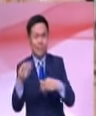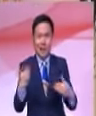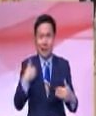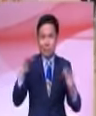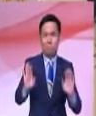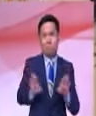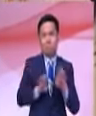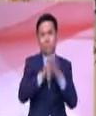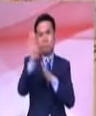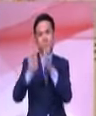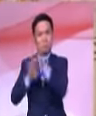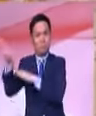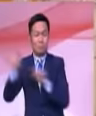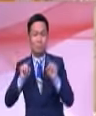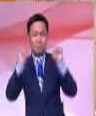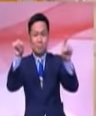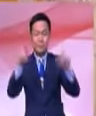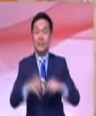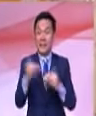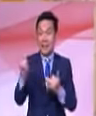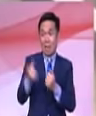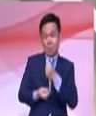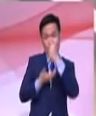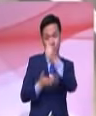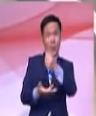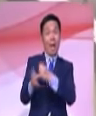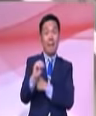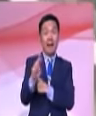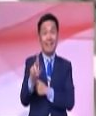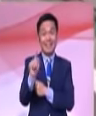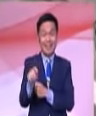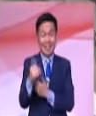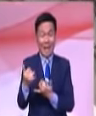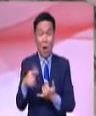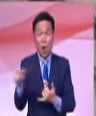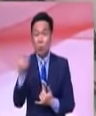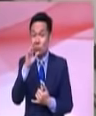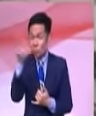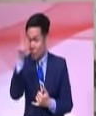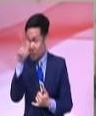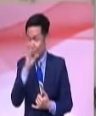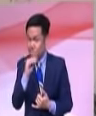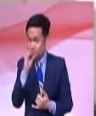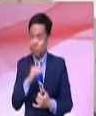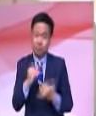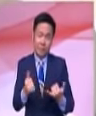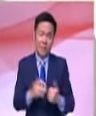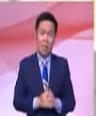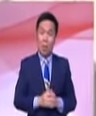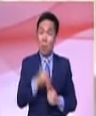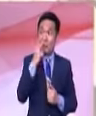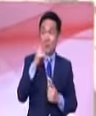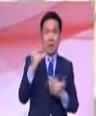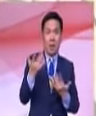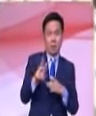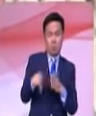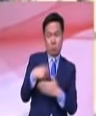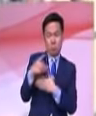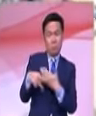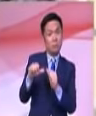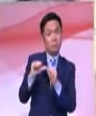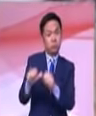Tambahnya, dengan suntikan dana swasta yang disasarkan oleh MRT Corporation, kerajaan perlu memandang serius mengenai kelangsungan projek